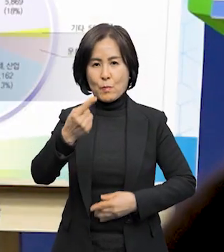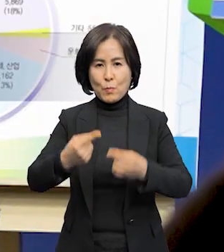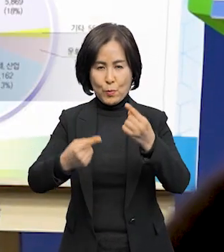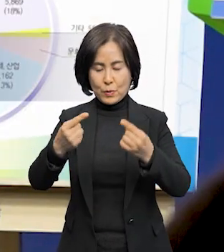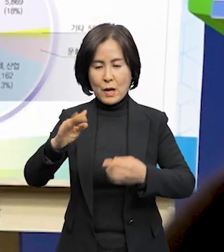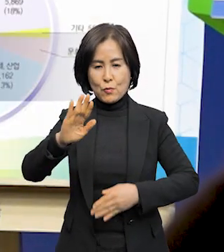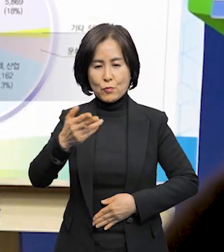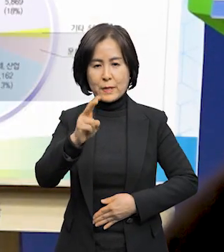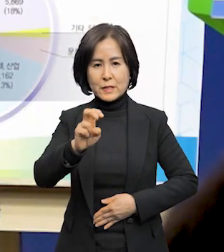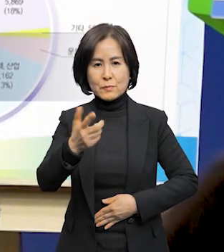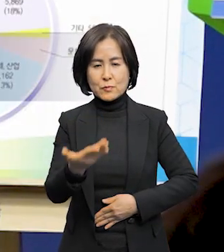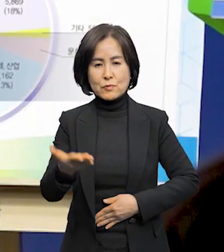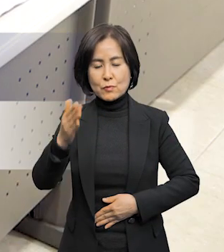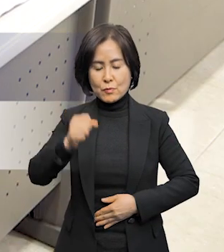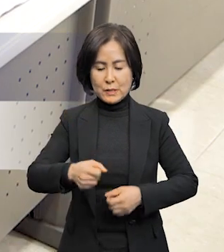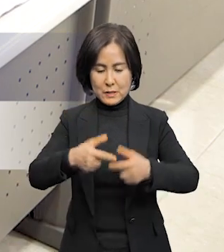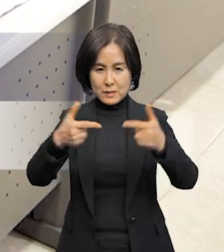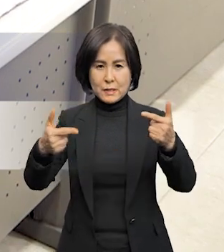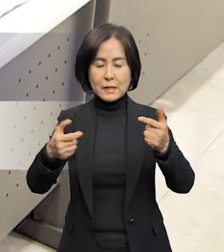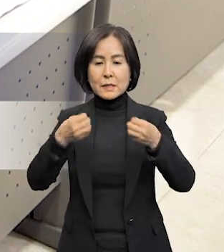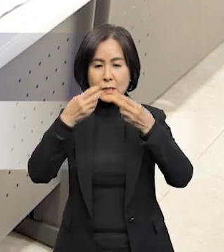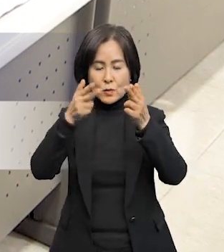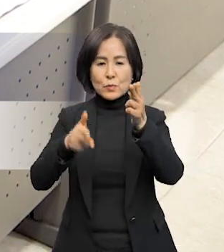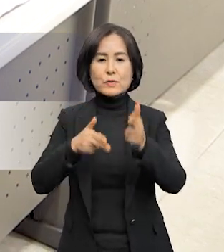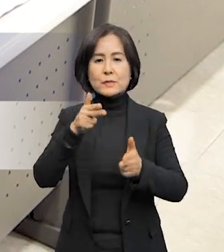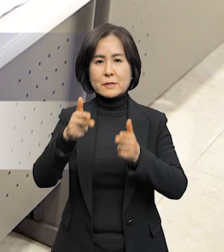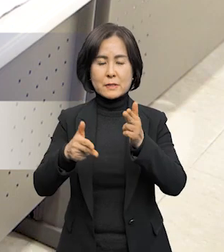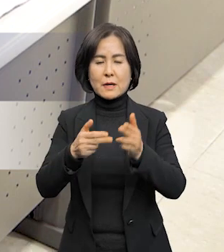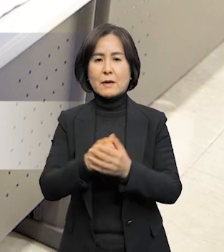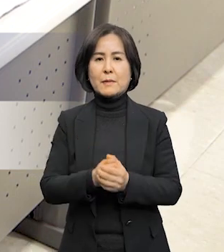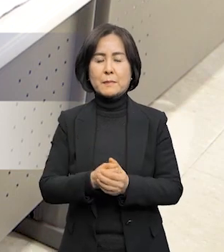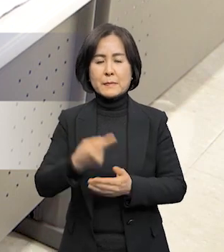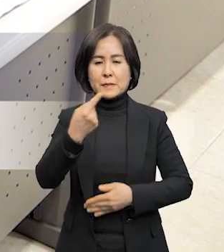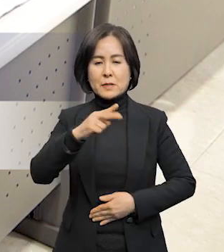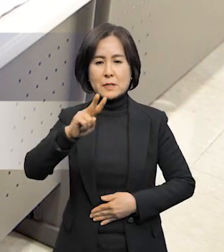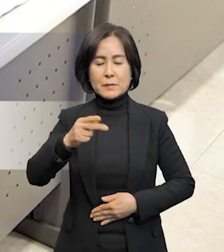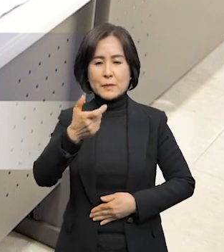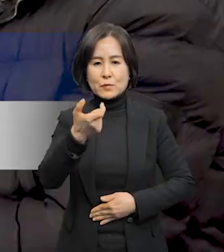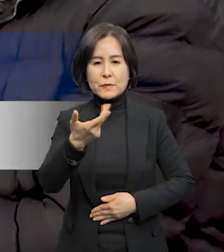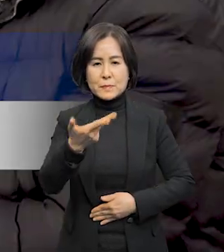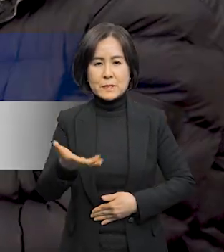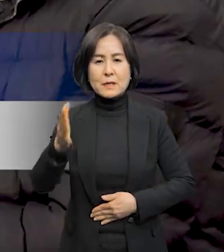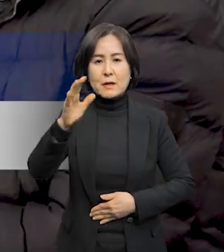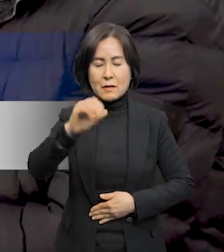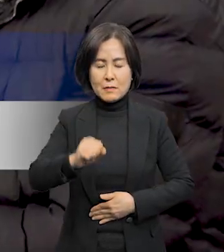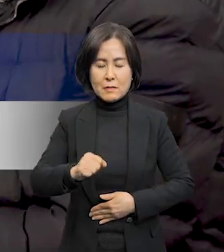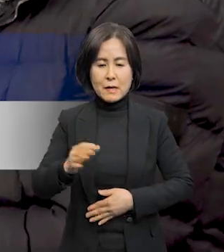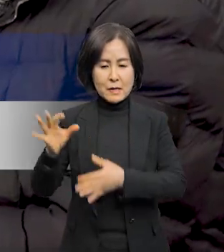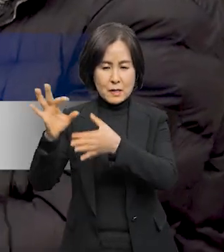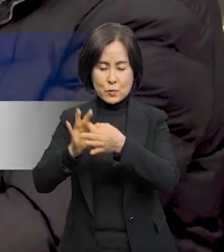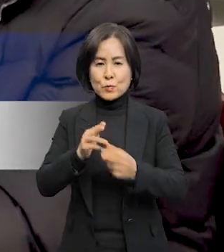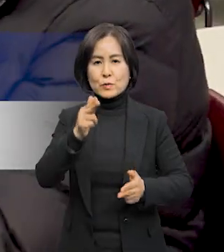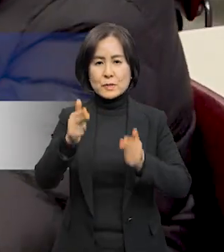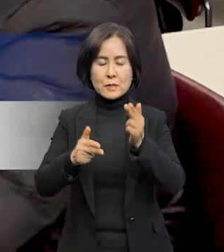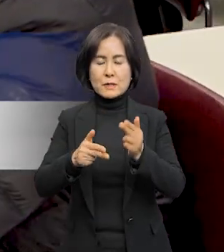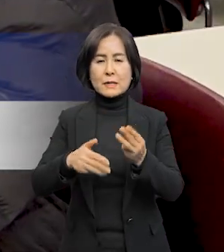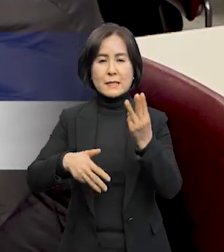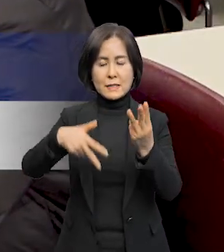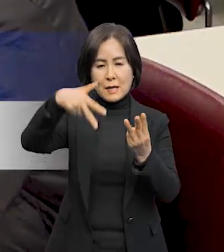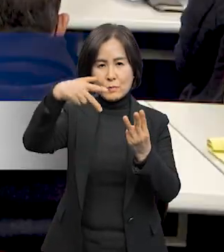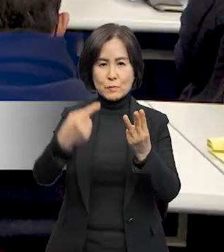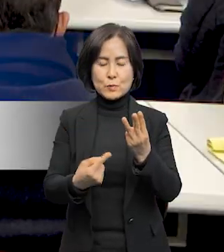926억원이 늘어난 규모로 신규사업 예순 7건의 1,267억원 계속 사업 300